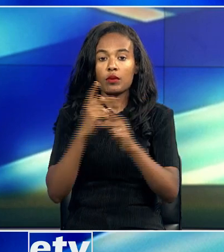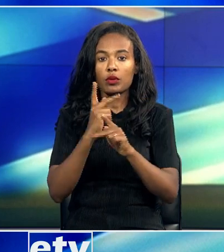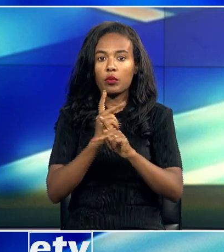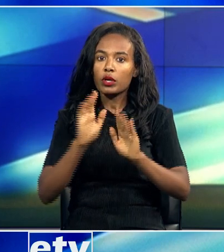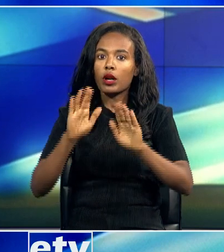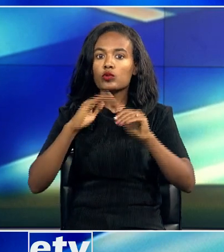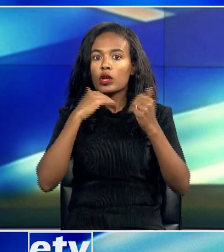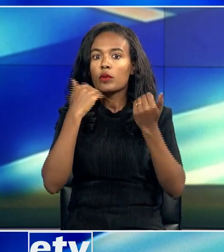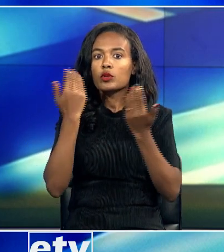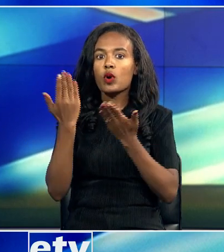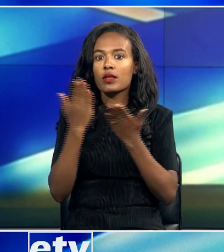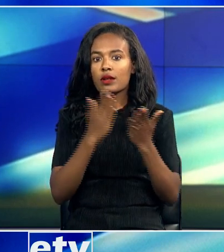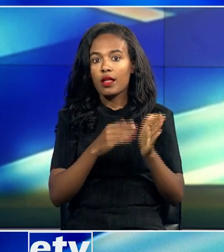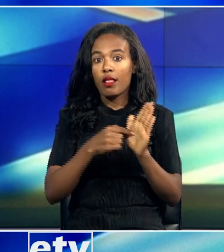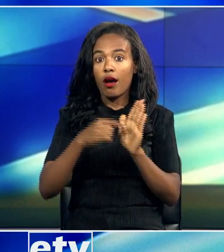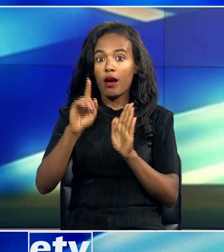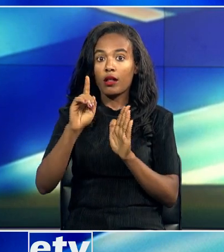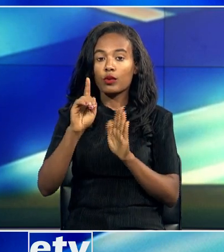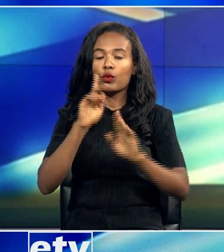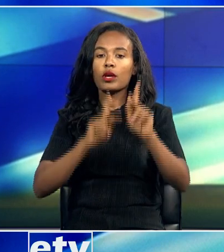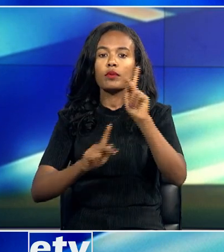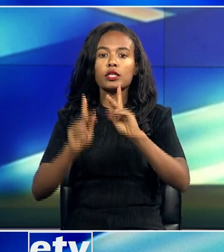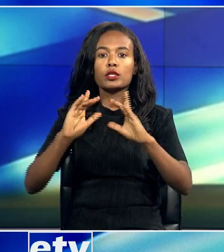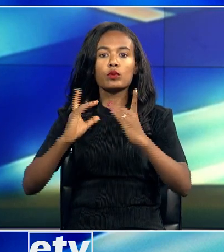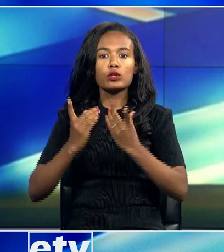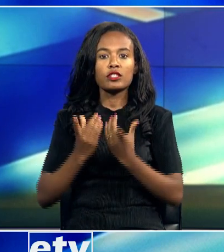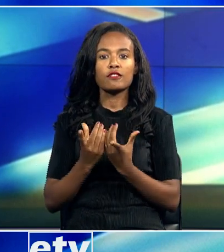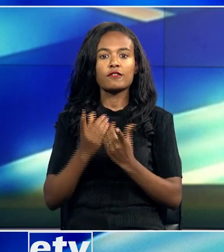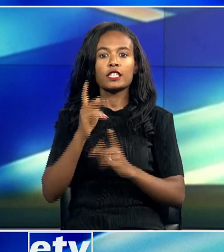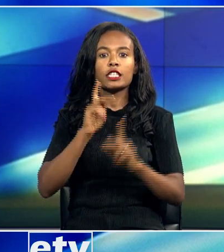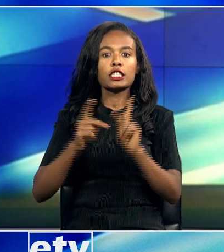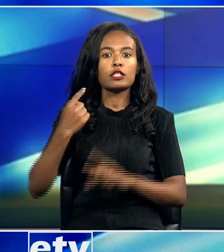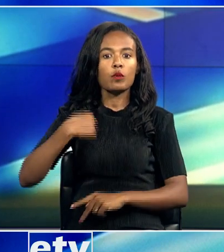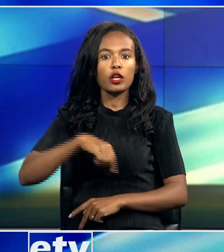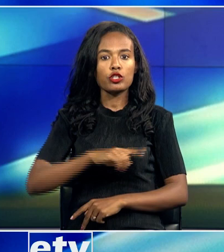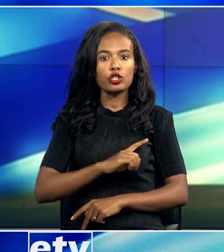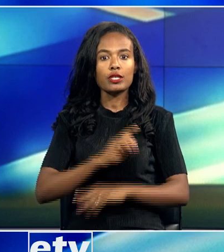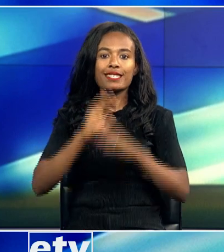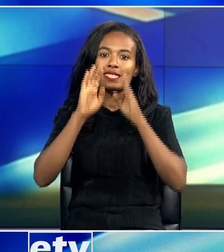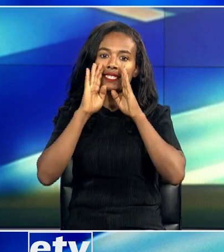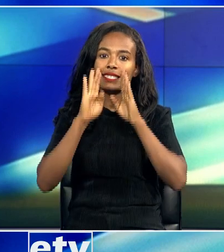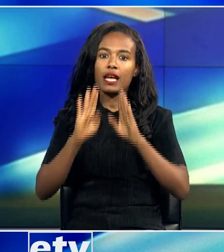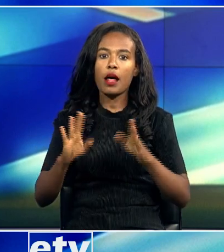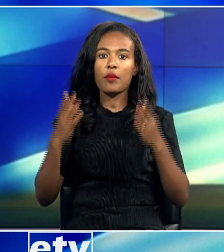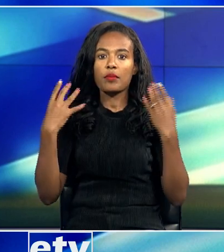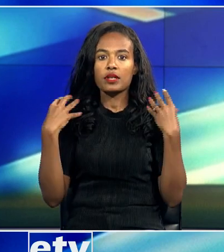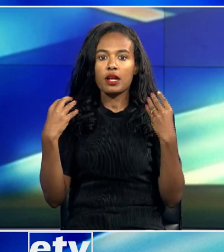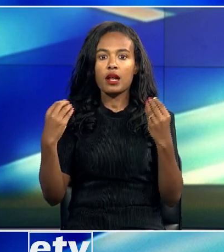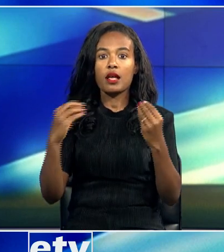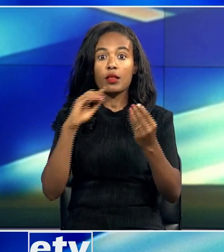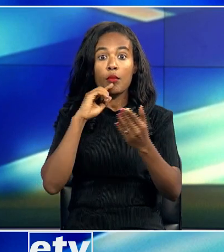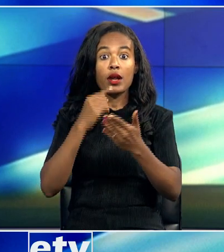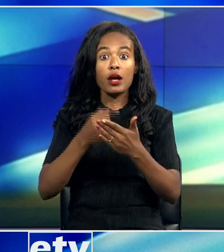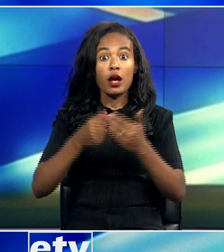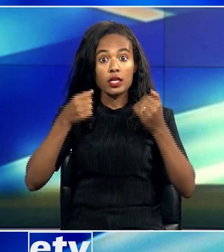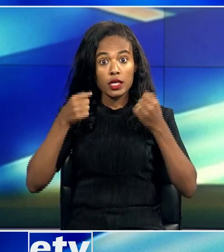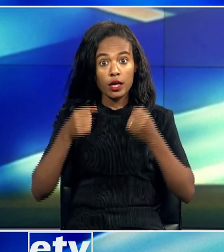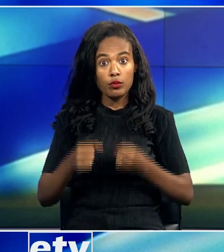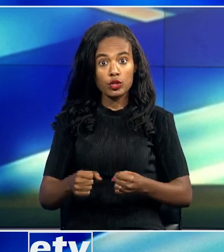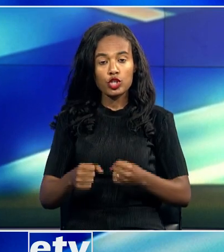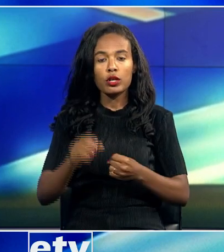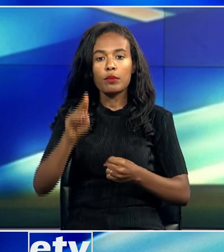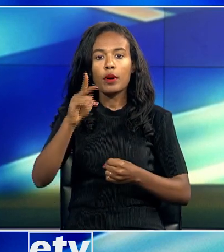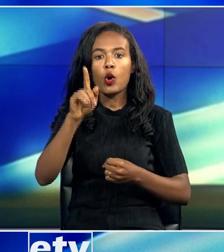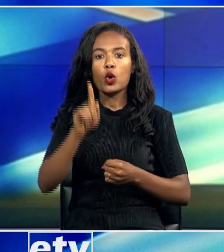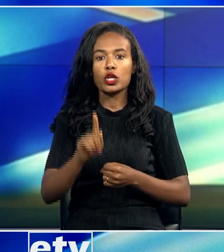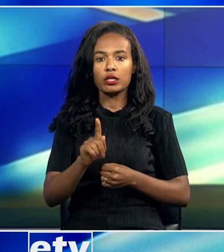ለመስዋዕትነት አጋልጦ የህብረተሰቡን ክፍል ህዝባችንን ሰላም ደህንነት ማረጋገጥ የሚችል